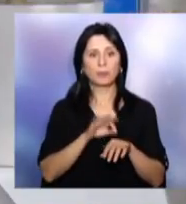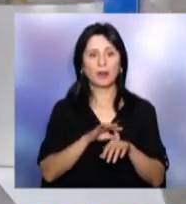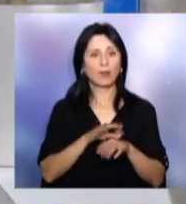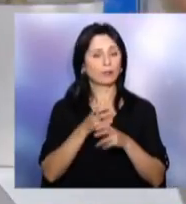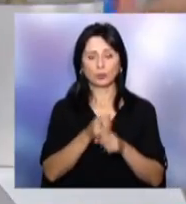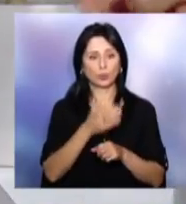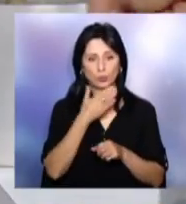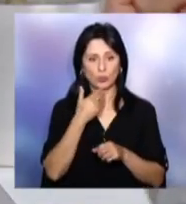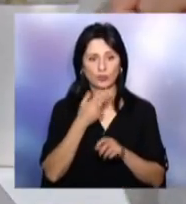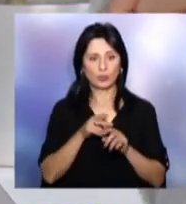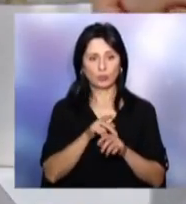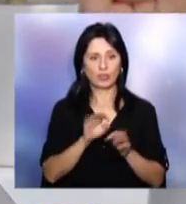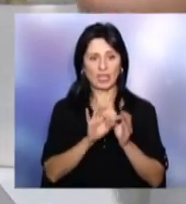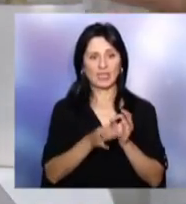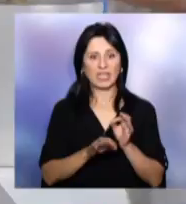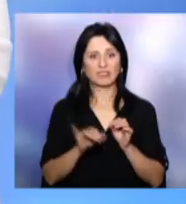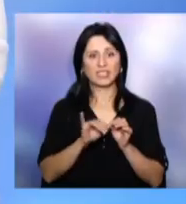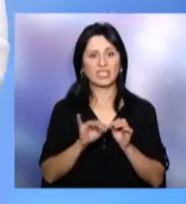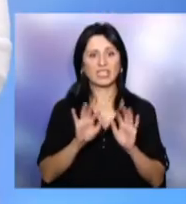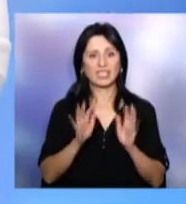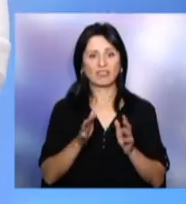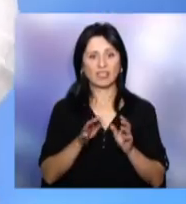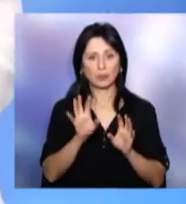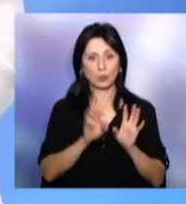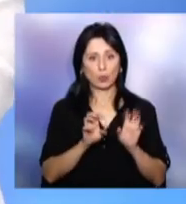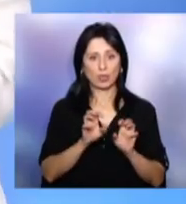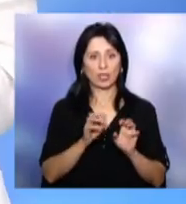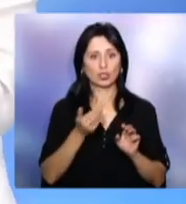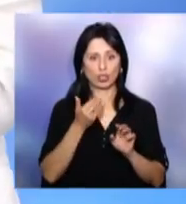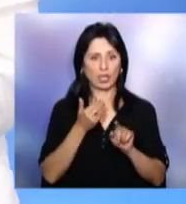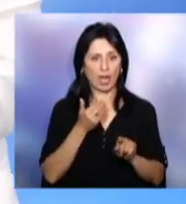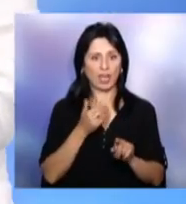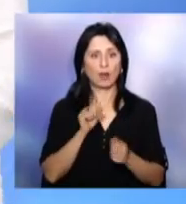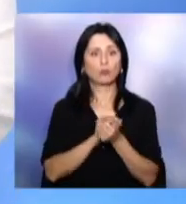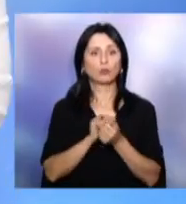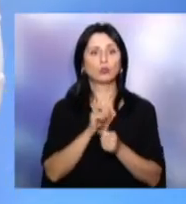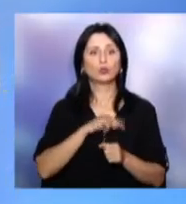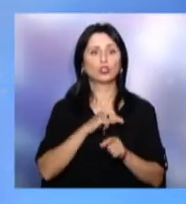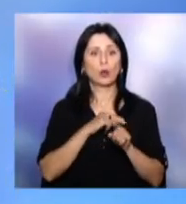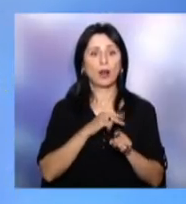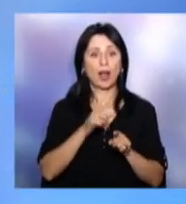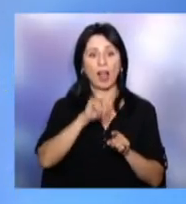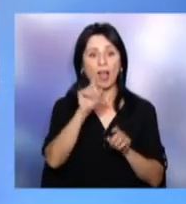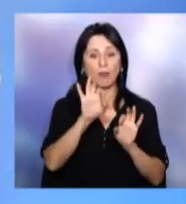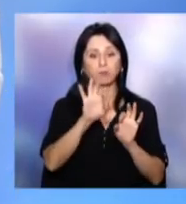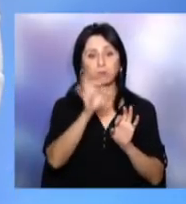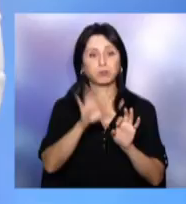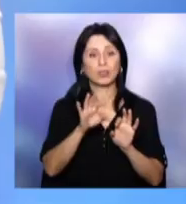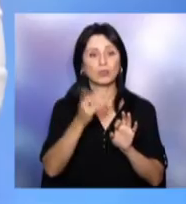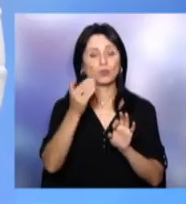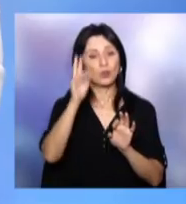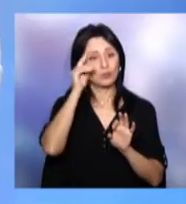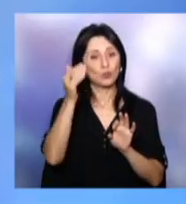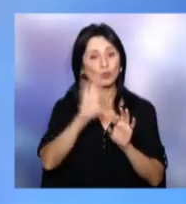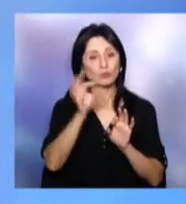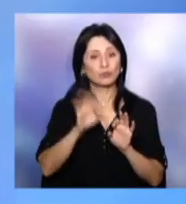წონაში არ იკლებენ, იმიტომ რომ ის ნაწლავი, საიდანაც ხდება შეწოვა, საღია და კარგ მდგომარეობაშია, მაგრამ ძირითადად